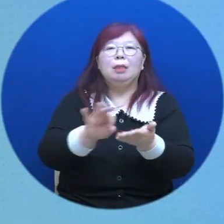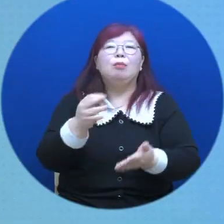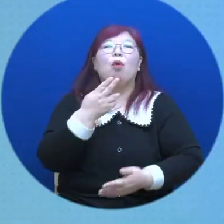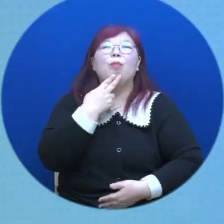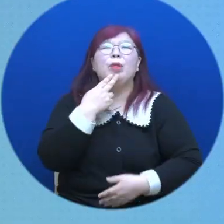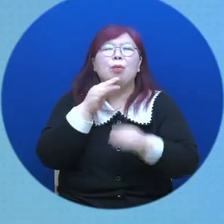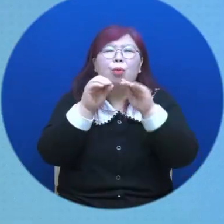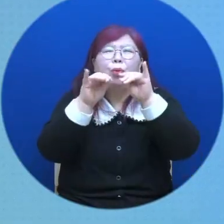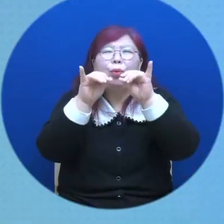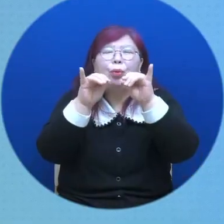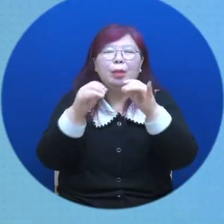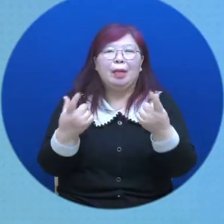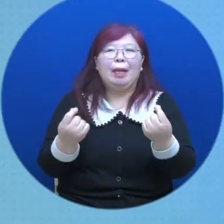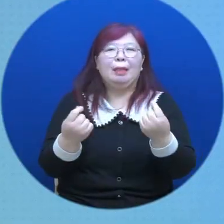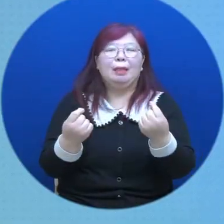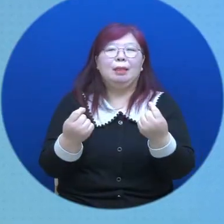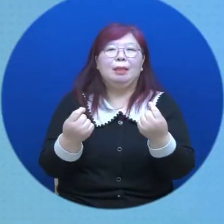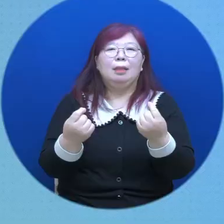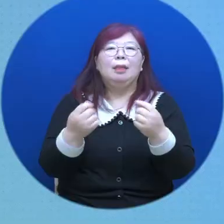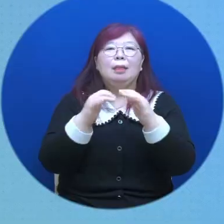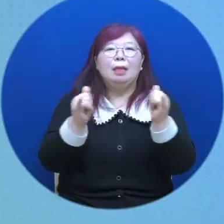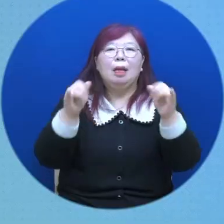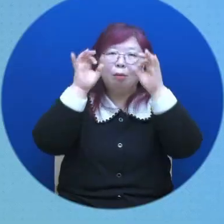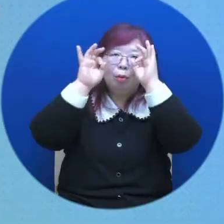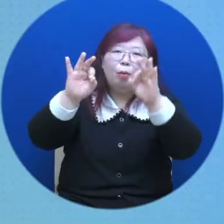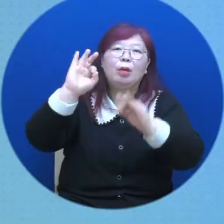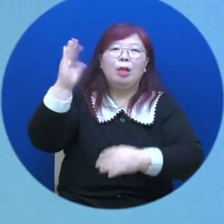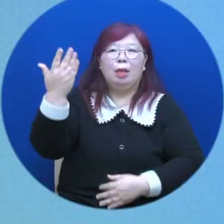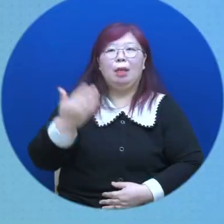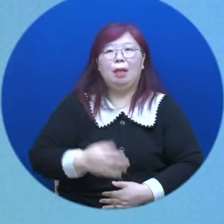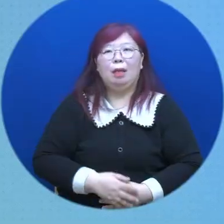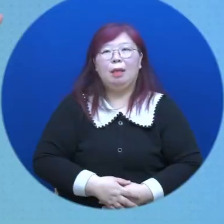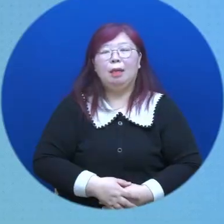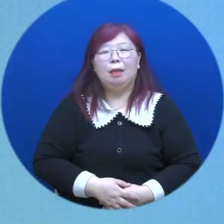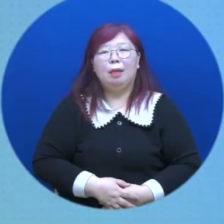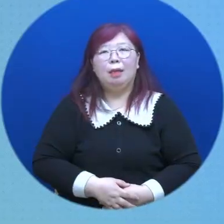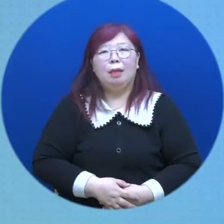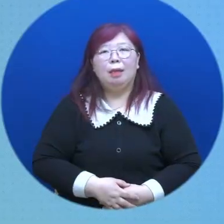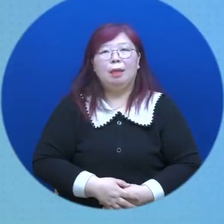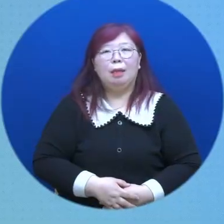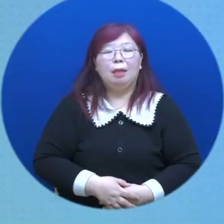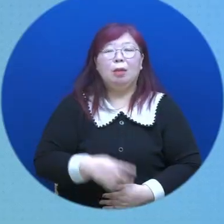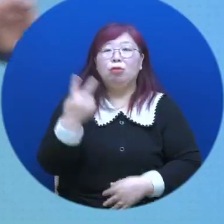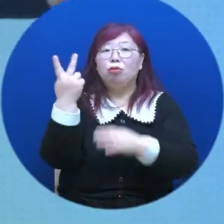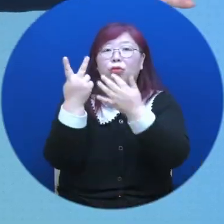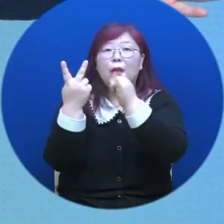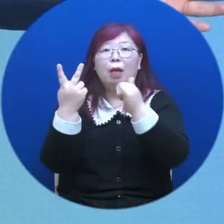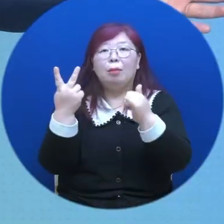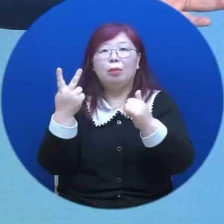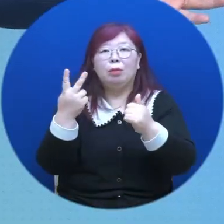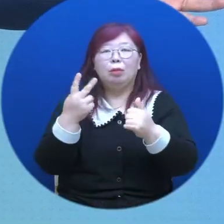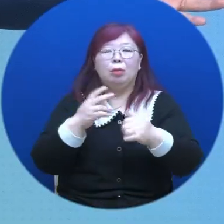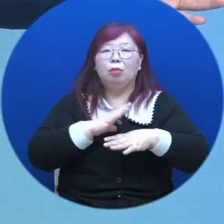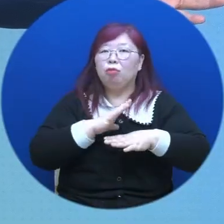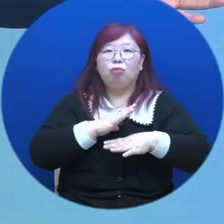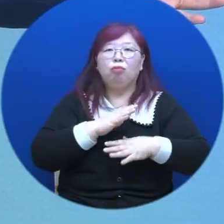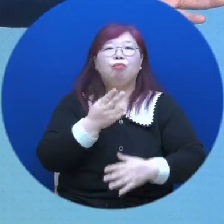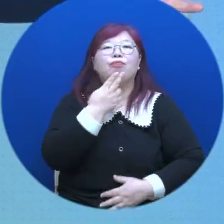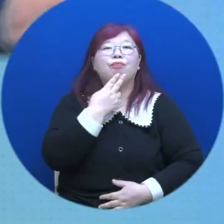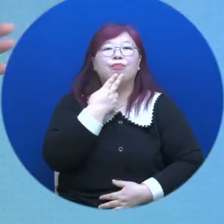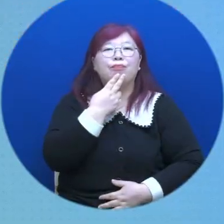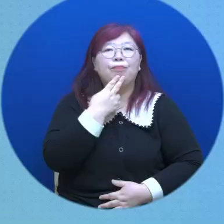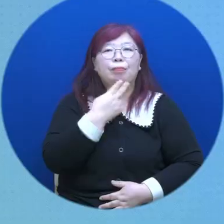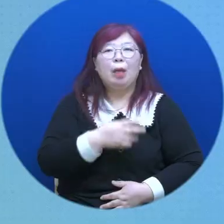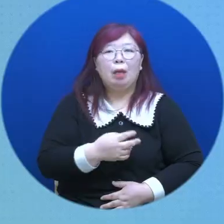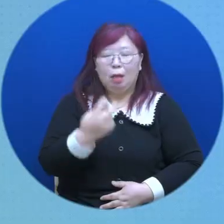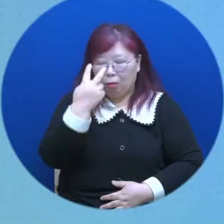거죠. 그러므로 그런 환경에 있었던 형편에서 여호수아 갈렙은 두려워 떨잖아요.